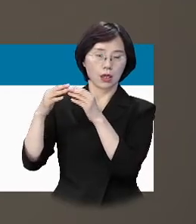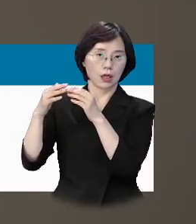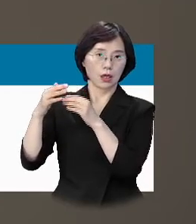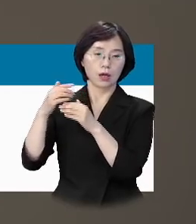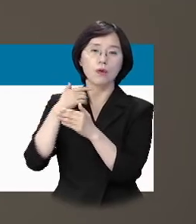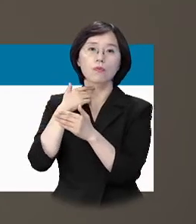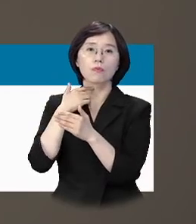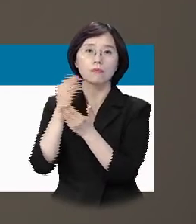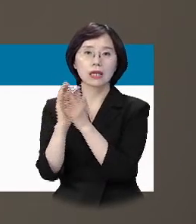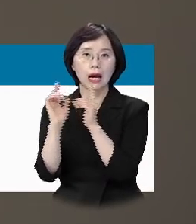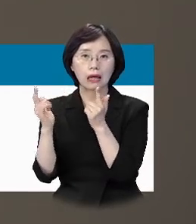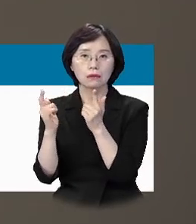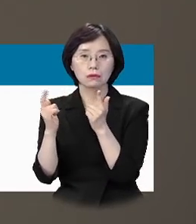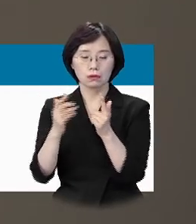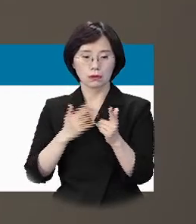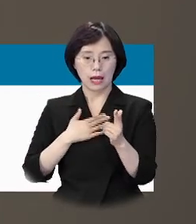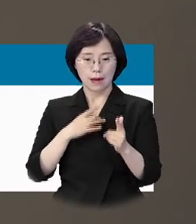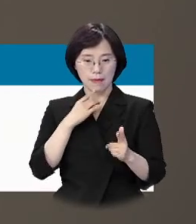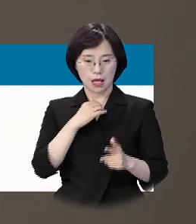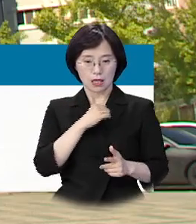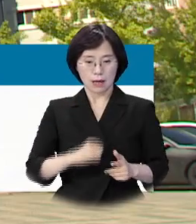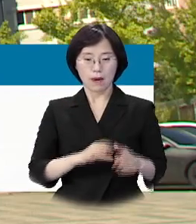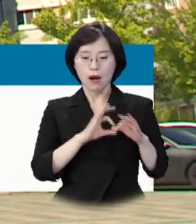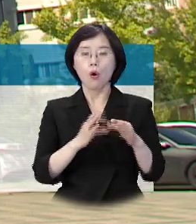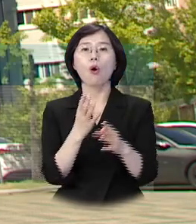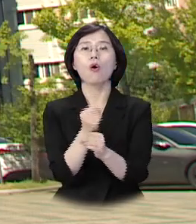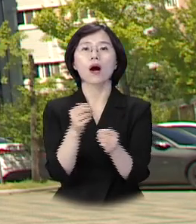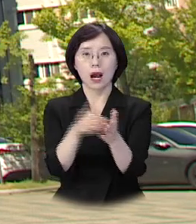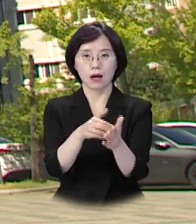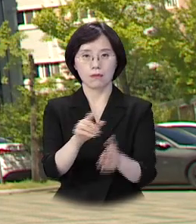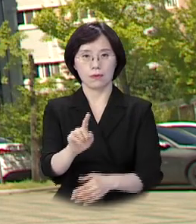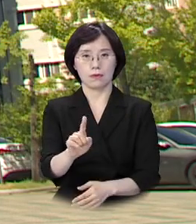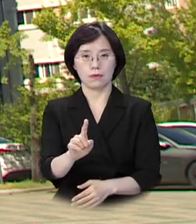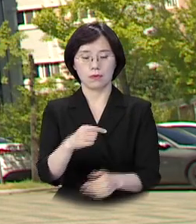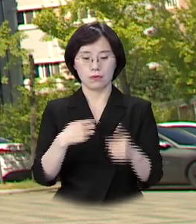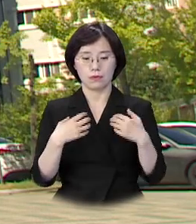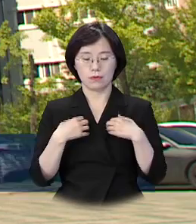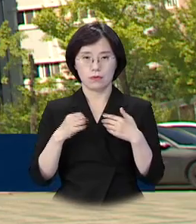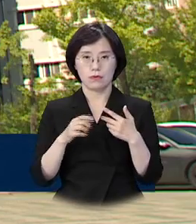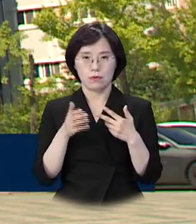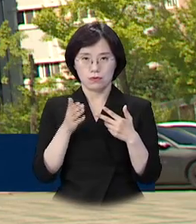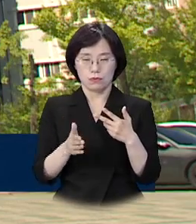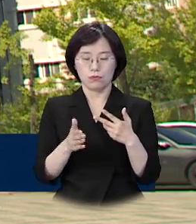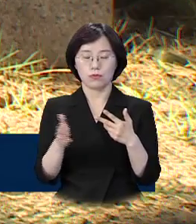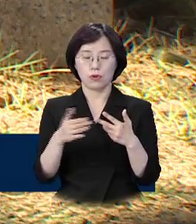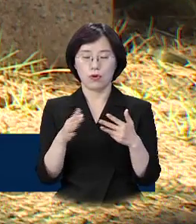있는 불합리한 어려움은 언제쯤 끝이 나는 건가요? 교육청은 다음 달 중순